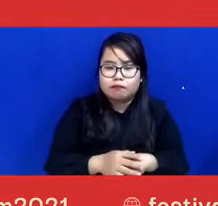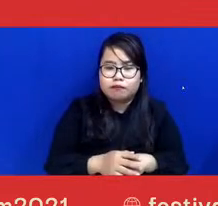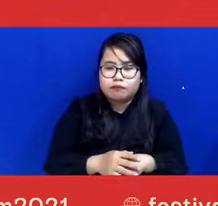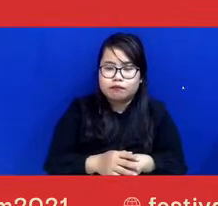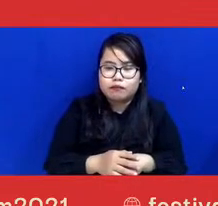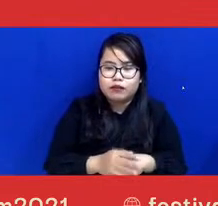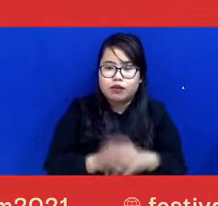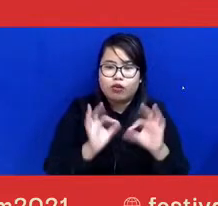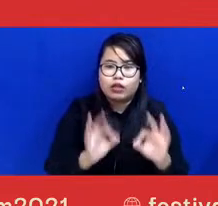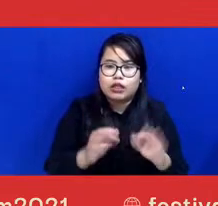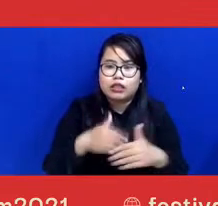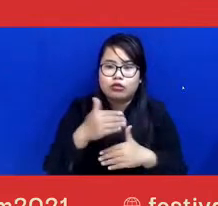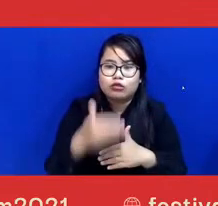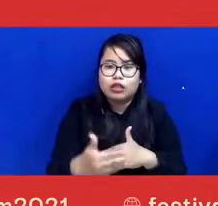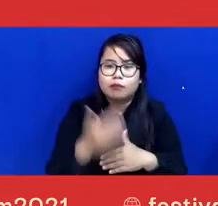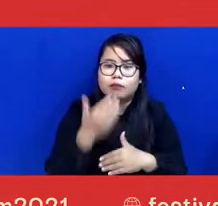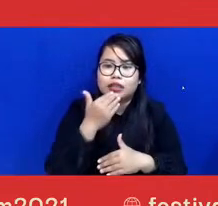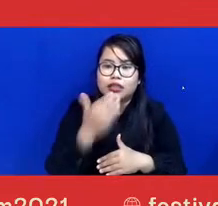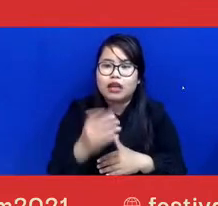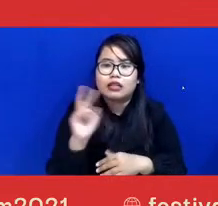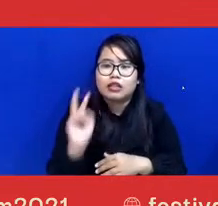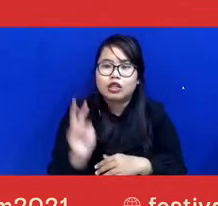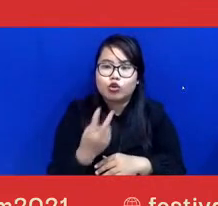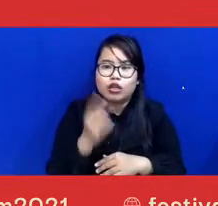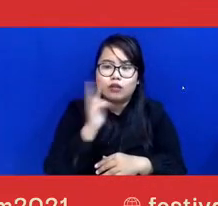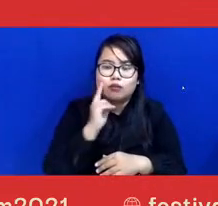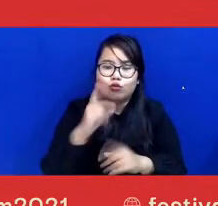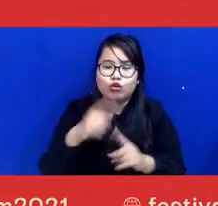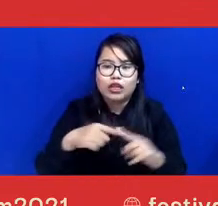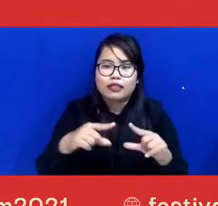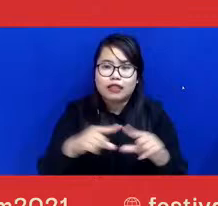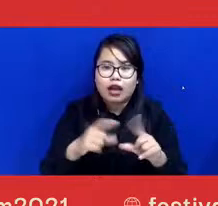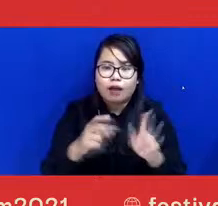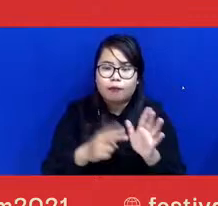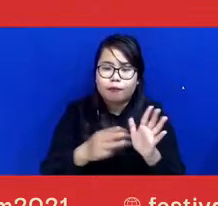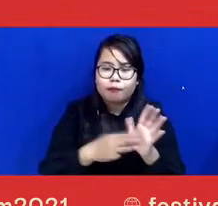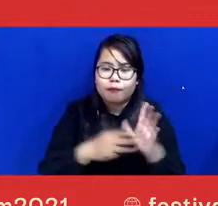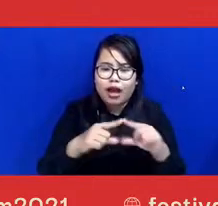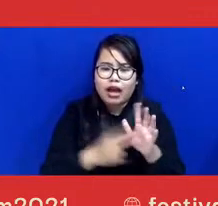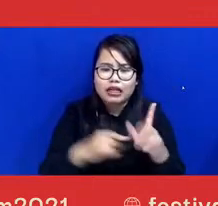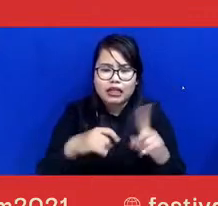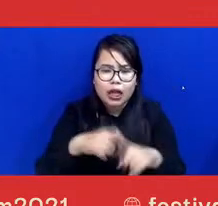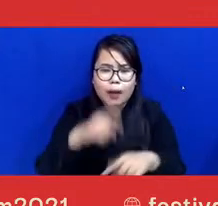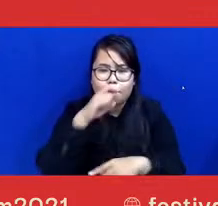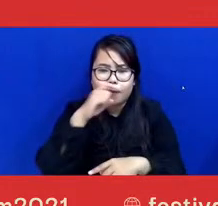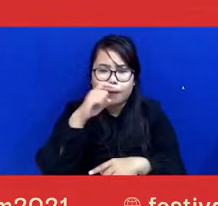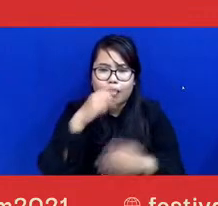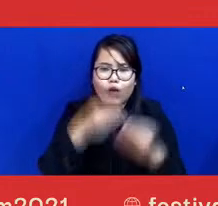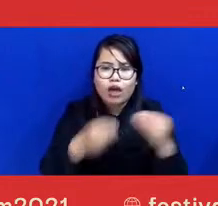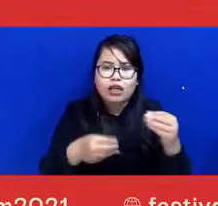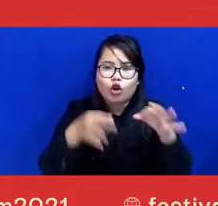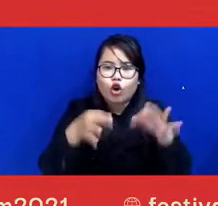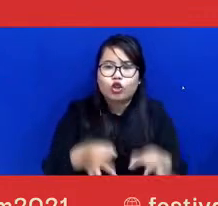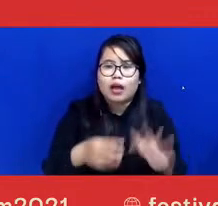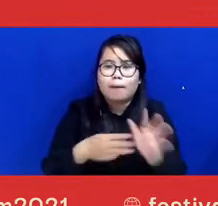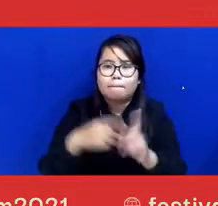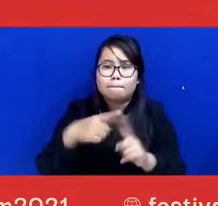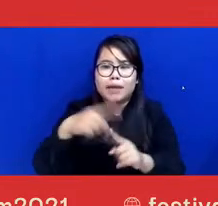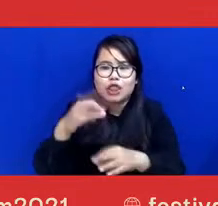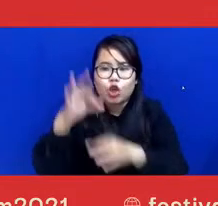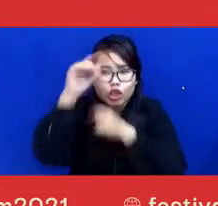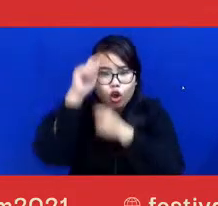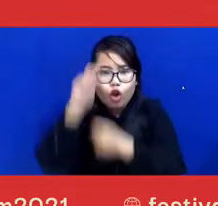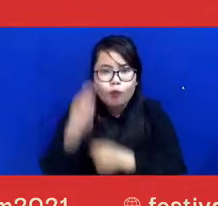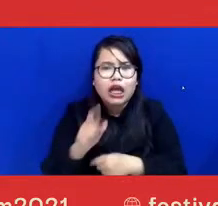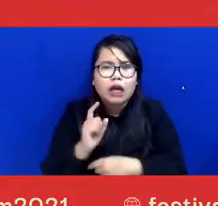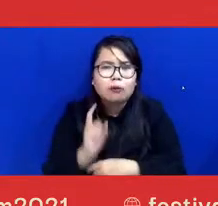Dan pertanyaan kedua dari Ibu Rita Manik dari Universitas Lampung, Bapak Wali Kota Metro yang terhormat, apa penyebab masih